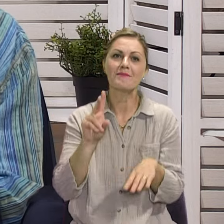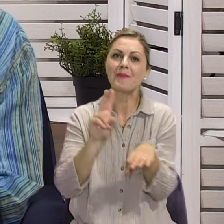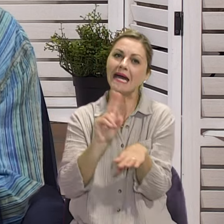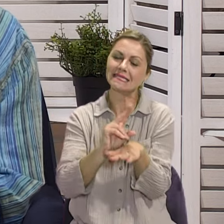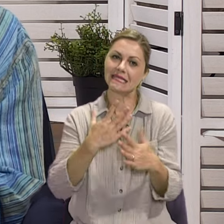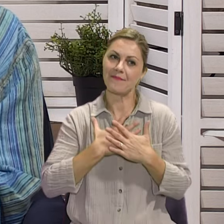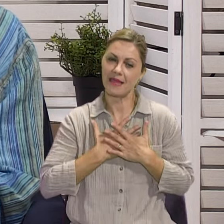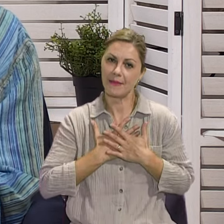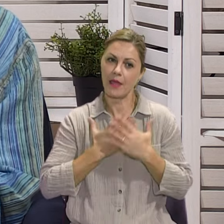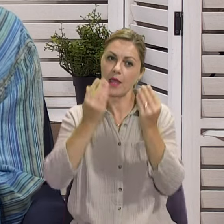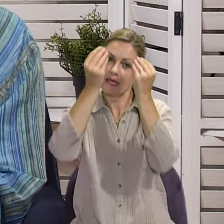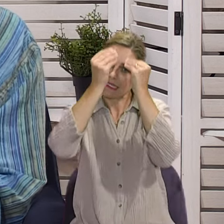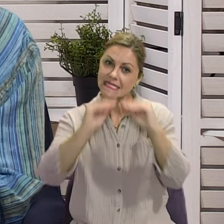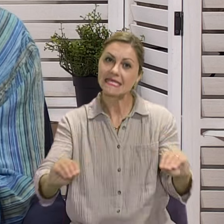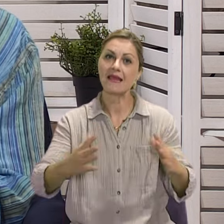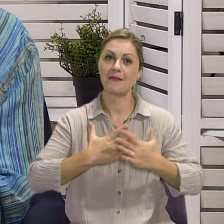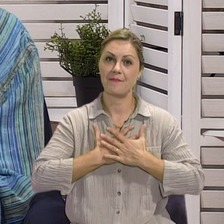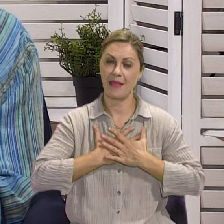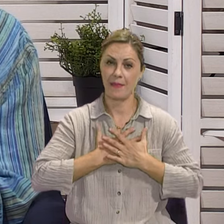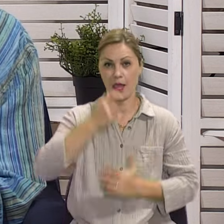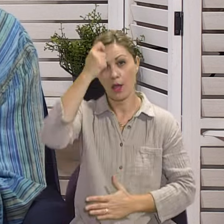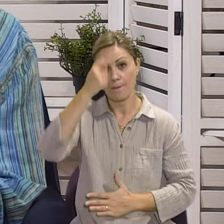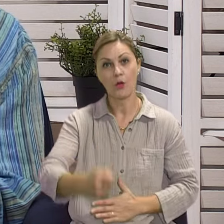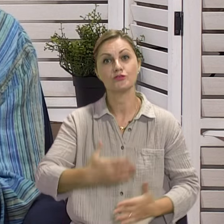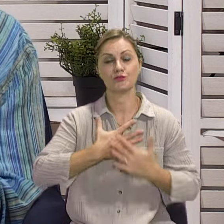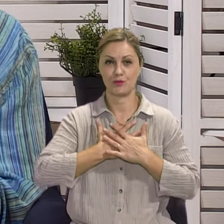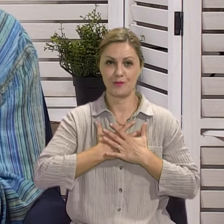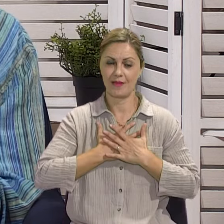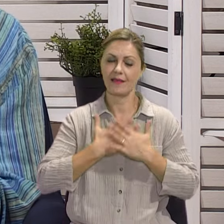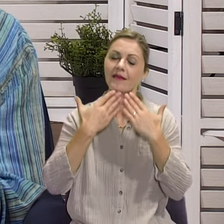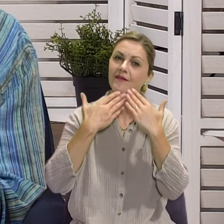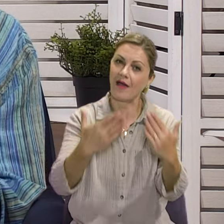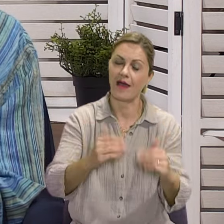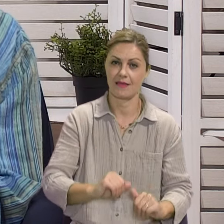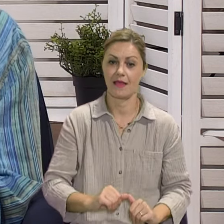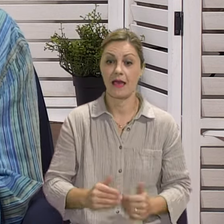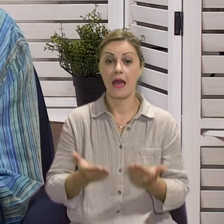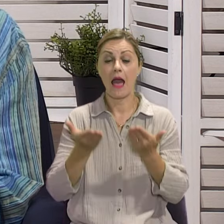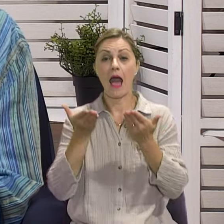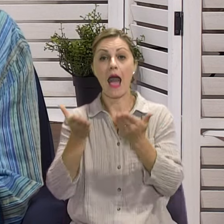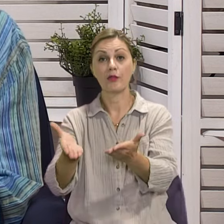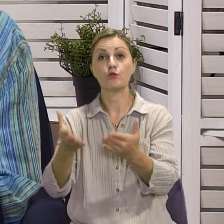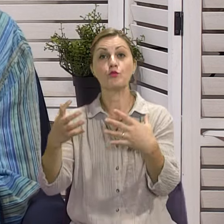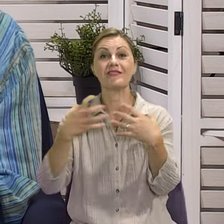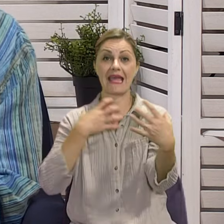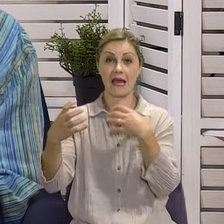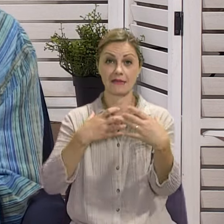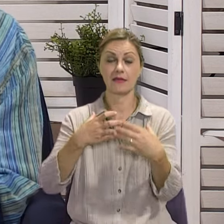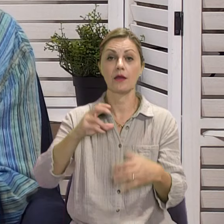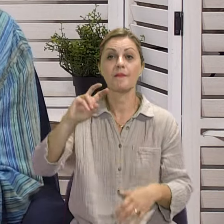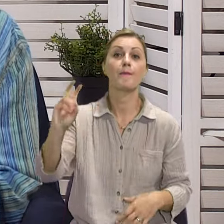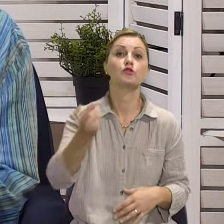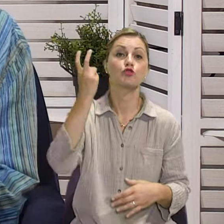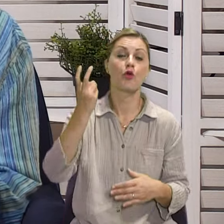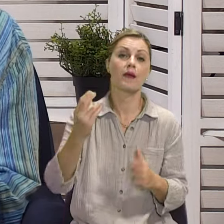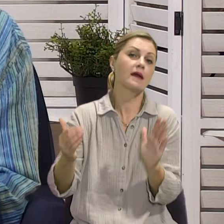treba. A ovamo me zovu kad treba, ili sa studentima, ili u projektima